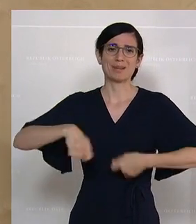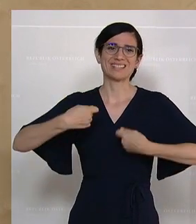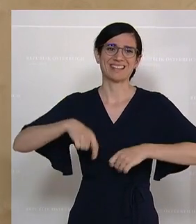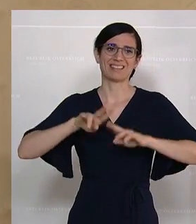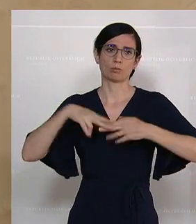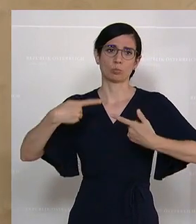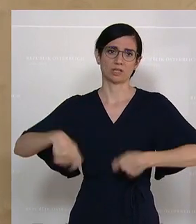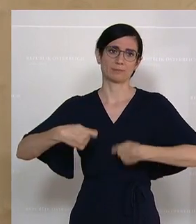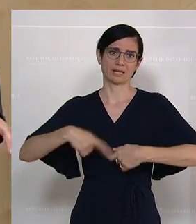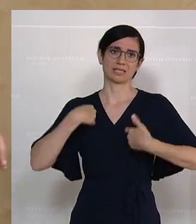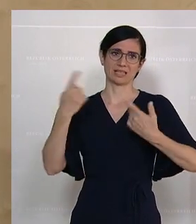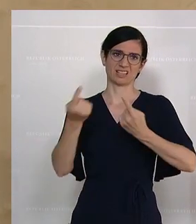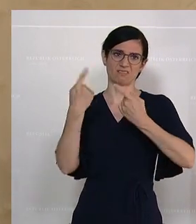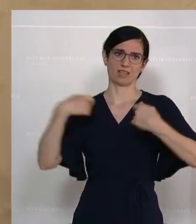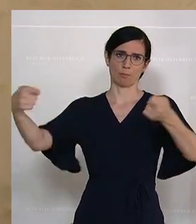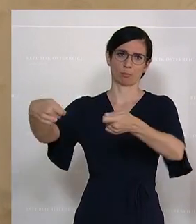daran stand gemacht